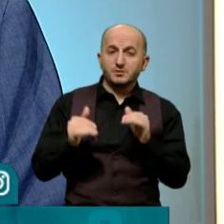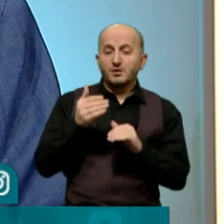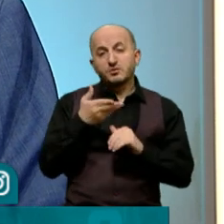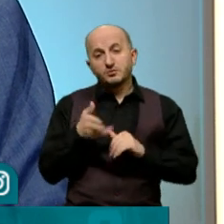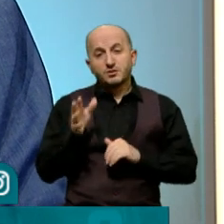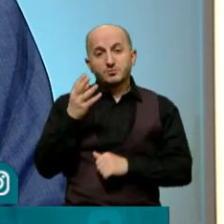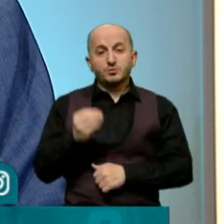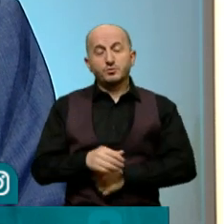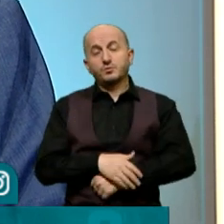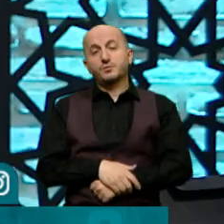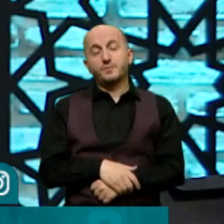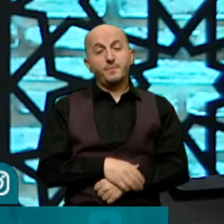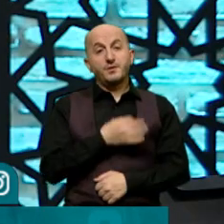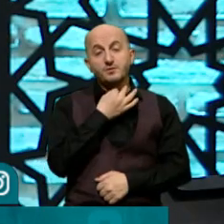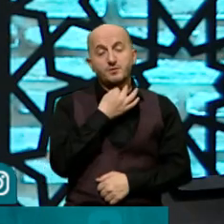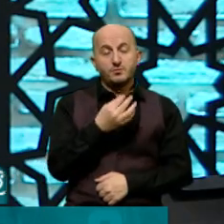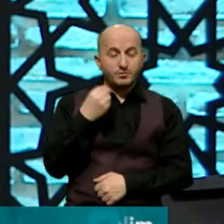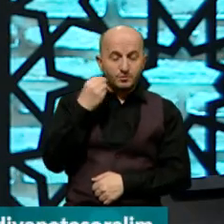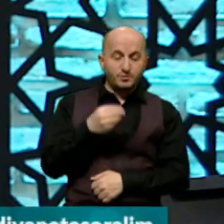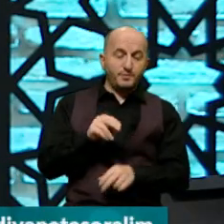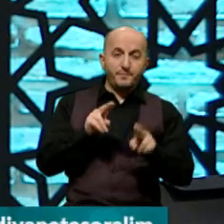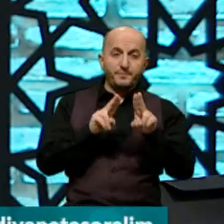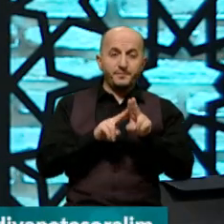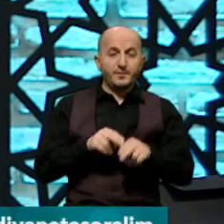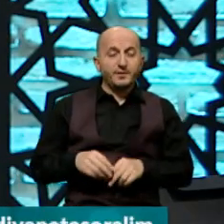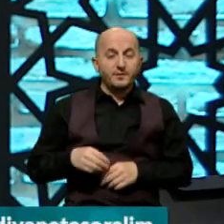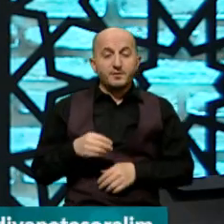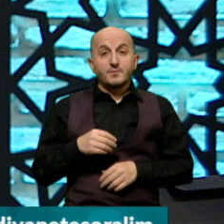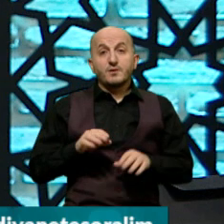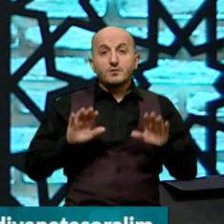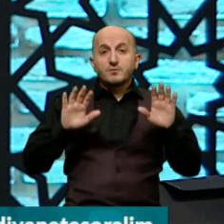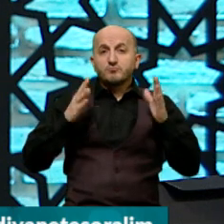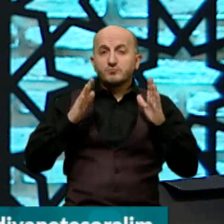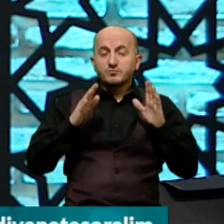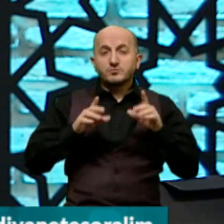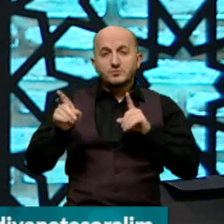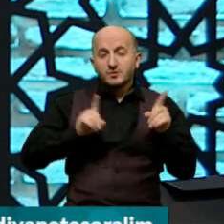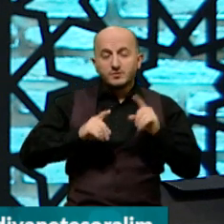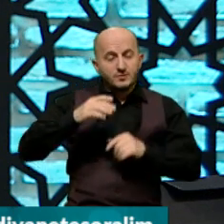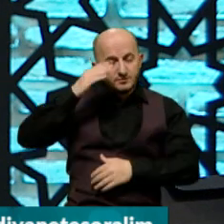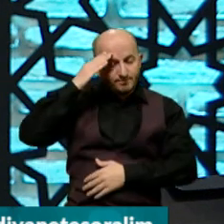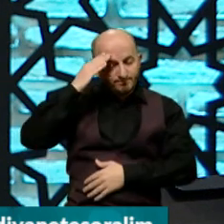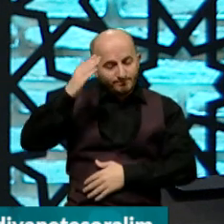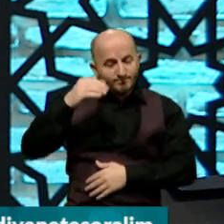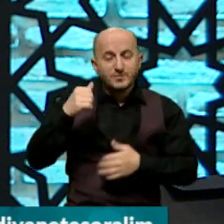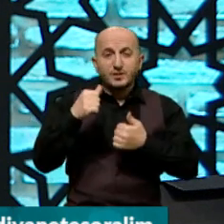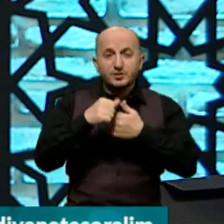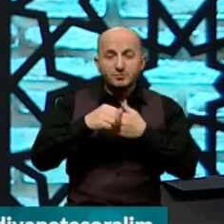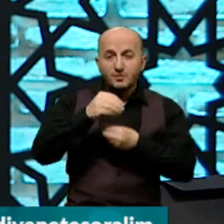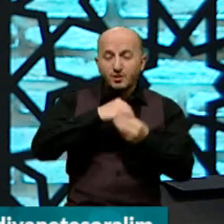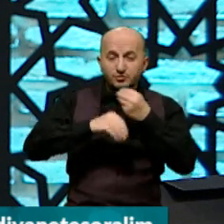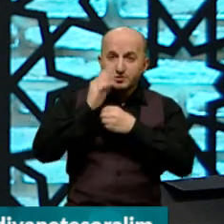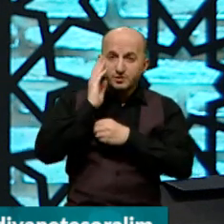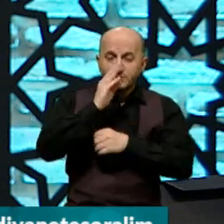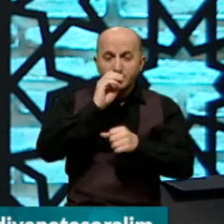olur. Peki. Teşekkür ederiz hocam. Kadir Bey sosyal medya üzerinden size selamlarını iletmiş efendim. Eşimle hacca gitmek